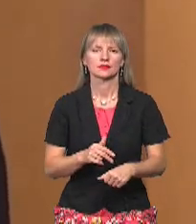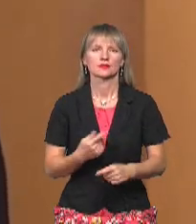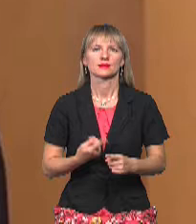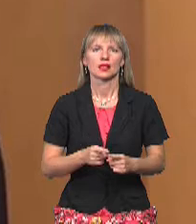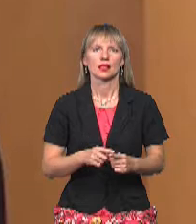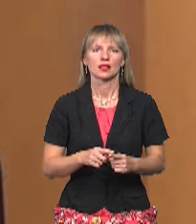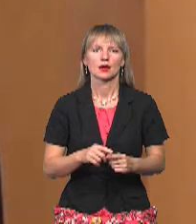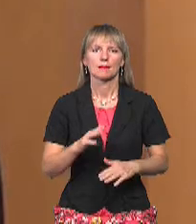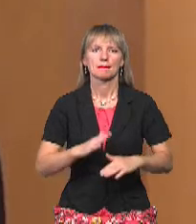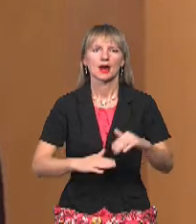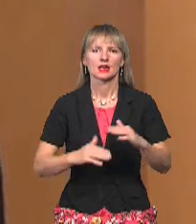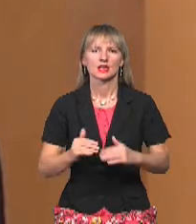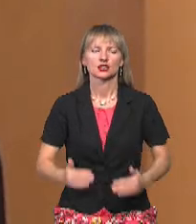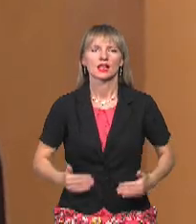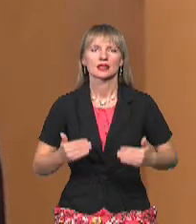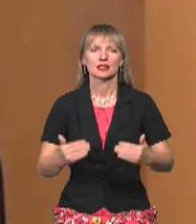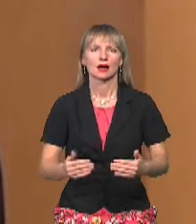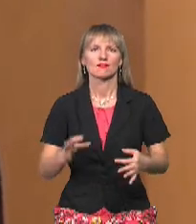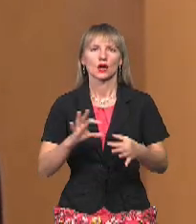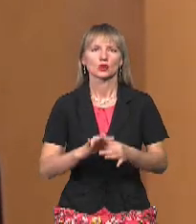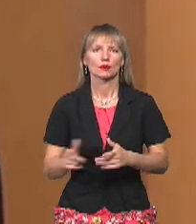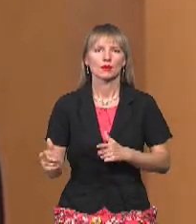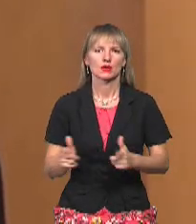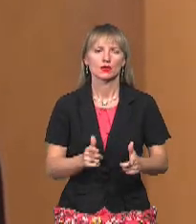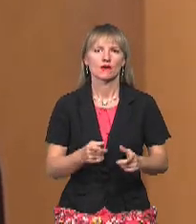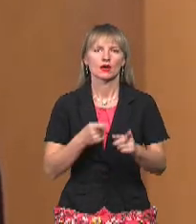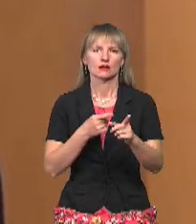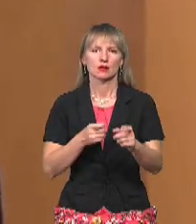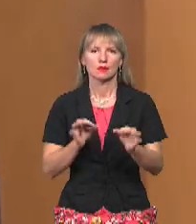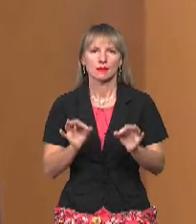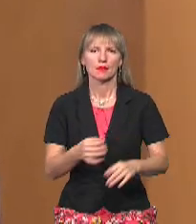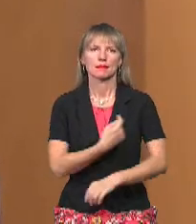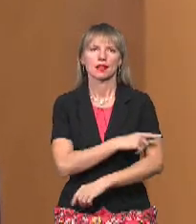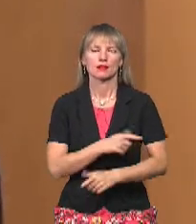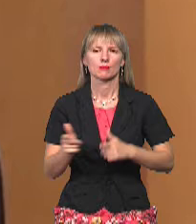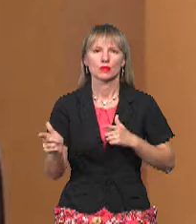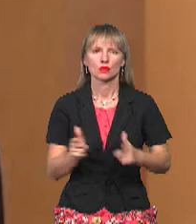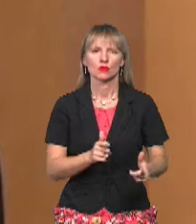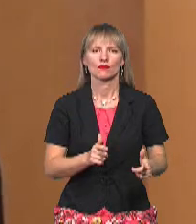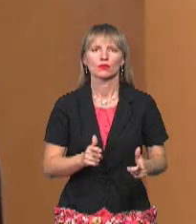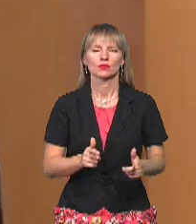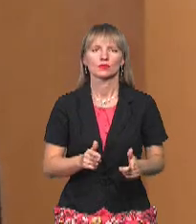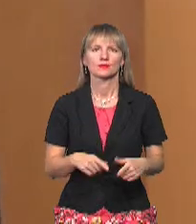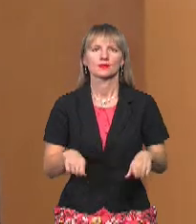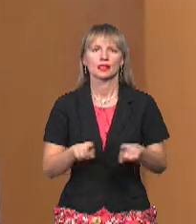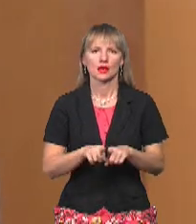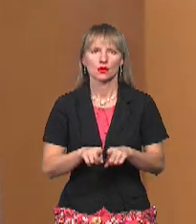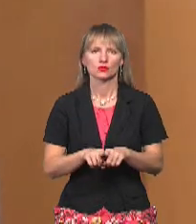Цей практичний етап включно вогневу підготовку, тактичну підготовку, медичну підготовку,